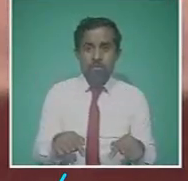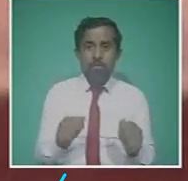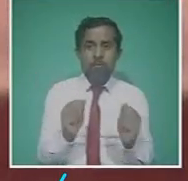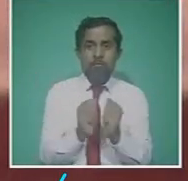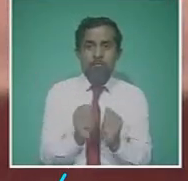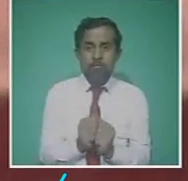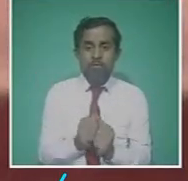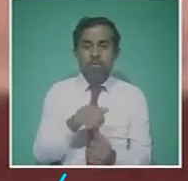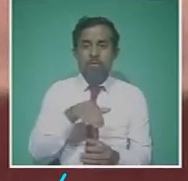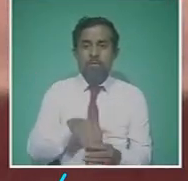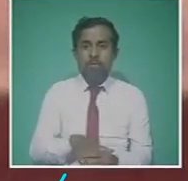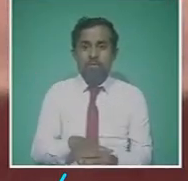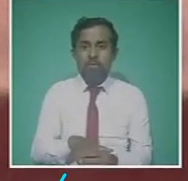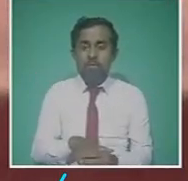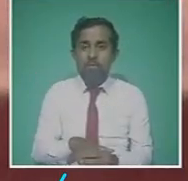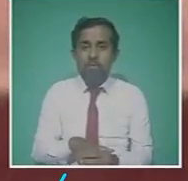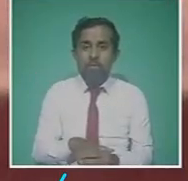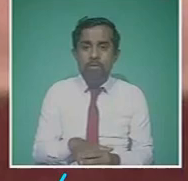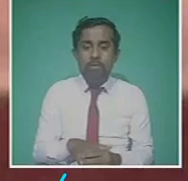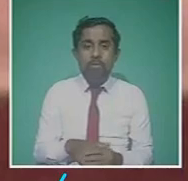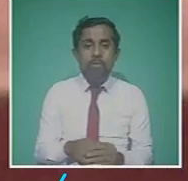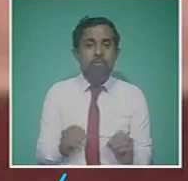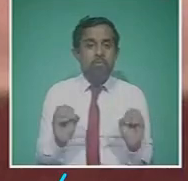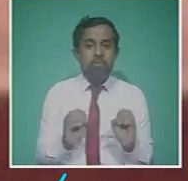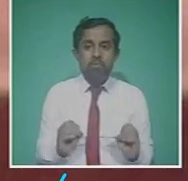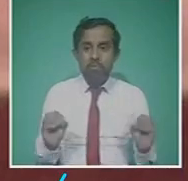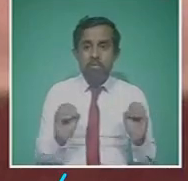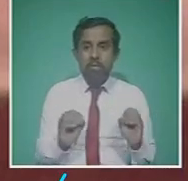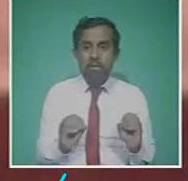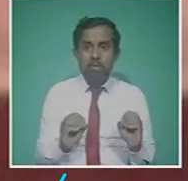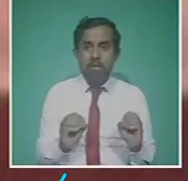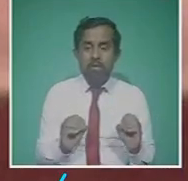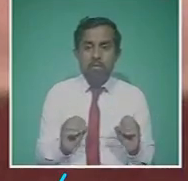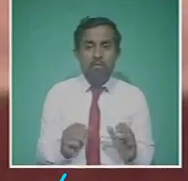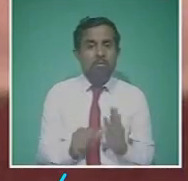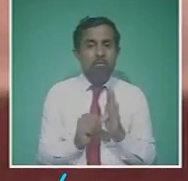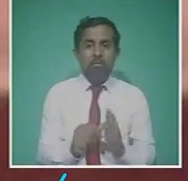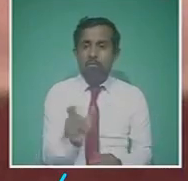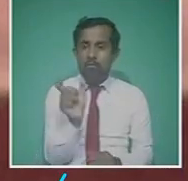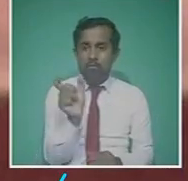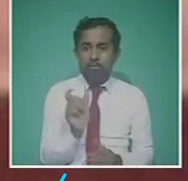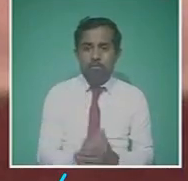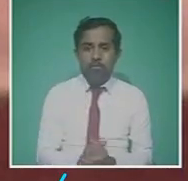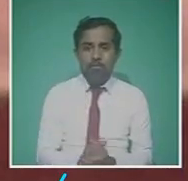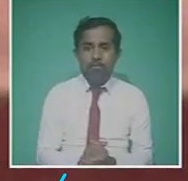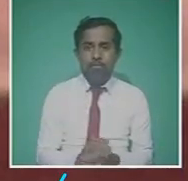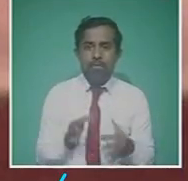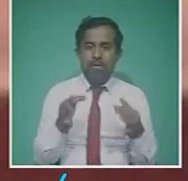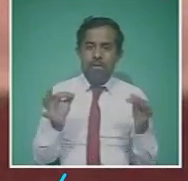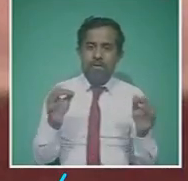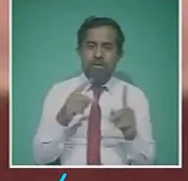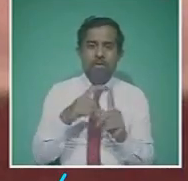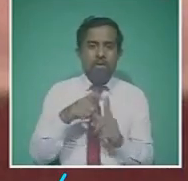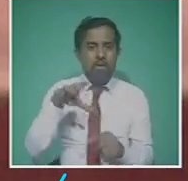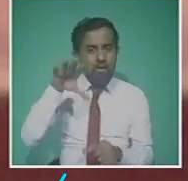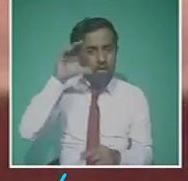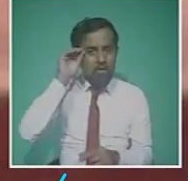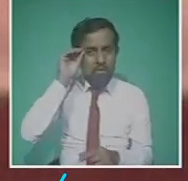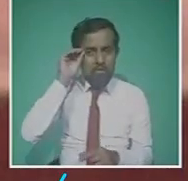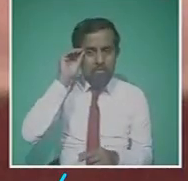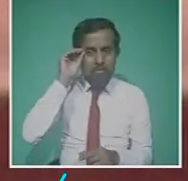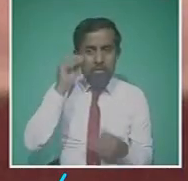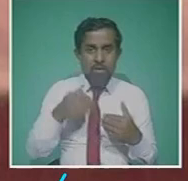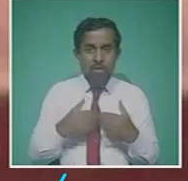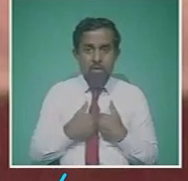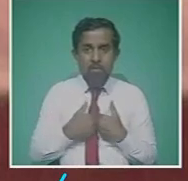කටයුතු කිරීම තුළ කිසිදු දෙයක් නොඋණයි කියන එක මම හිතන්නේ ඒක ලොකු අසාධාරණයි. නිදහස් අධ්‍යාපනය ඊට පස්සේ